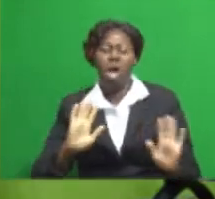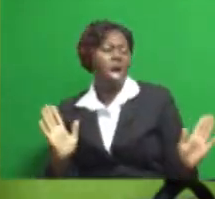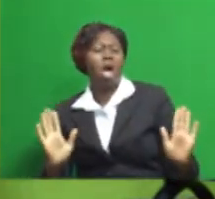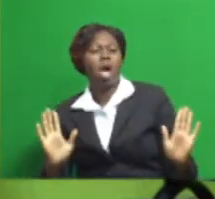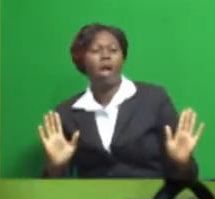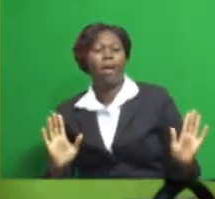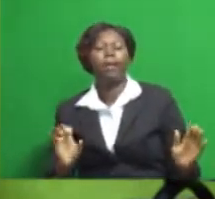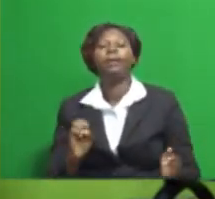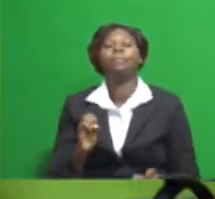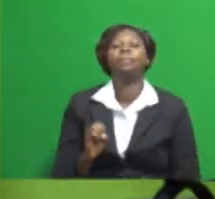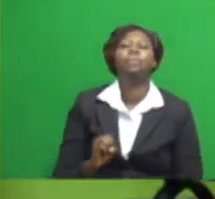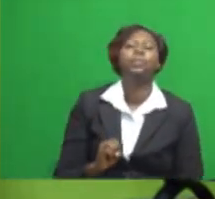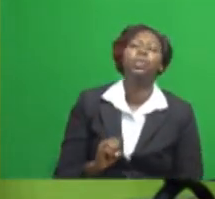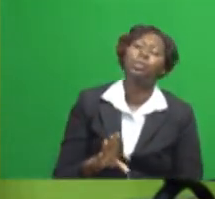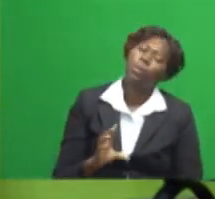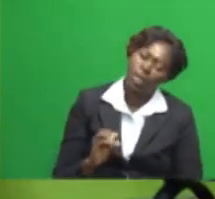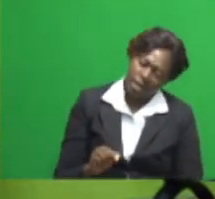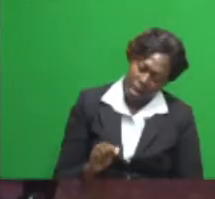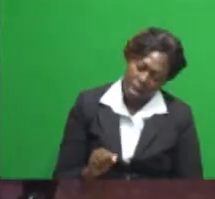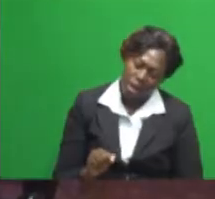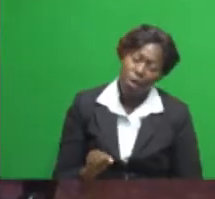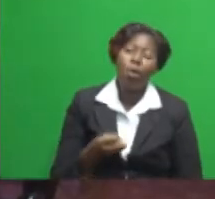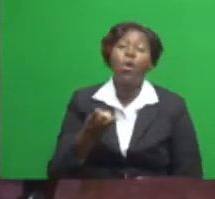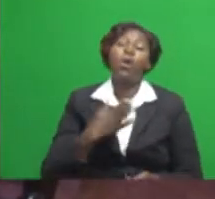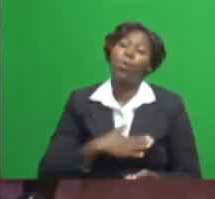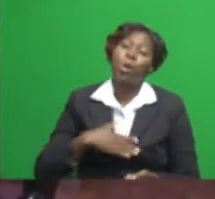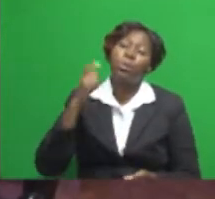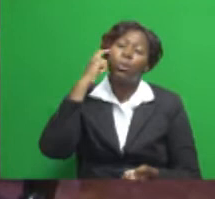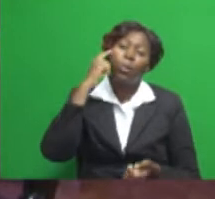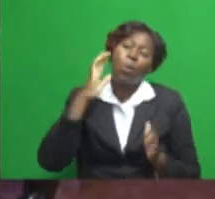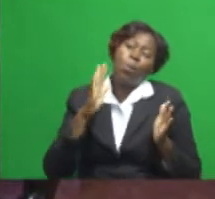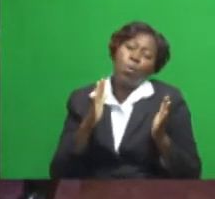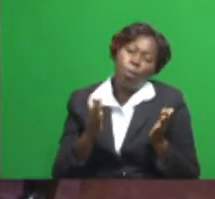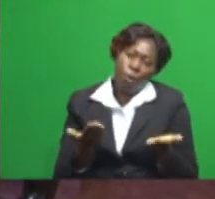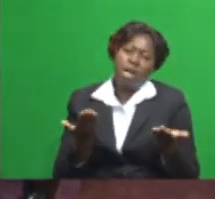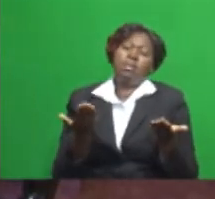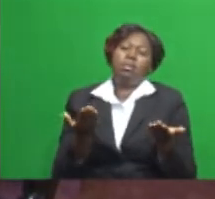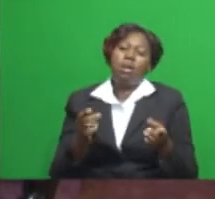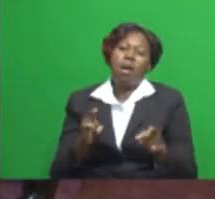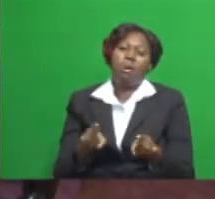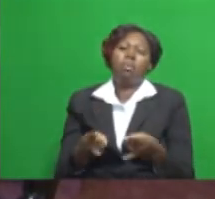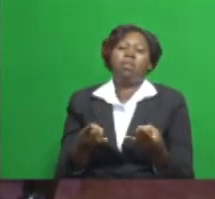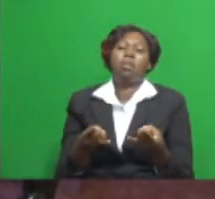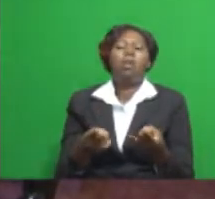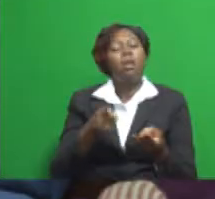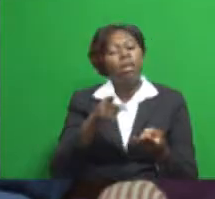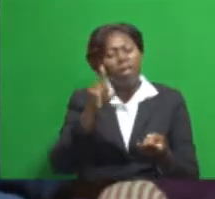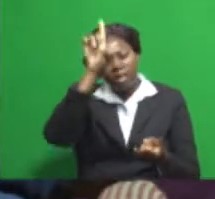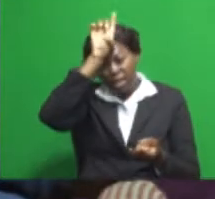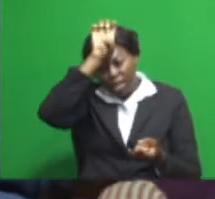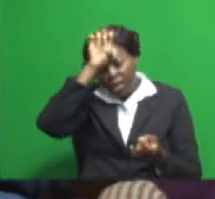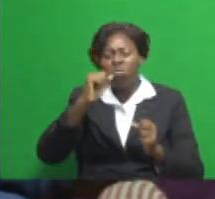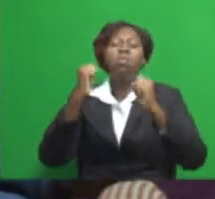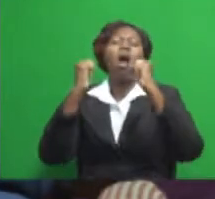Andinaona tise mavhesi akawanda. Chiko chakazoitika kumuchindo. Farao akaramba achiita nharo. Pati mwari waita sungi warukumura tizambicha na